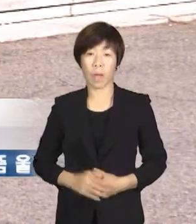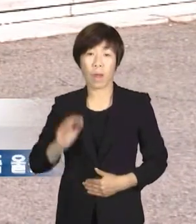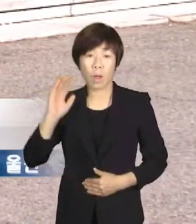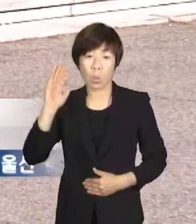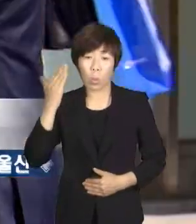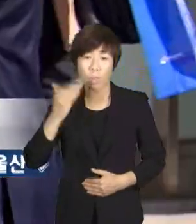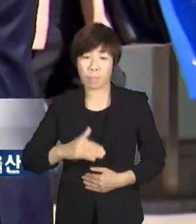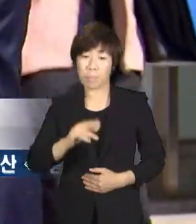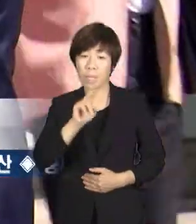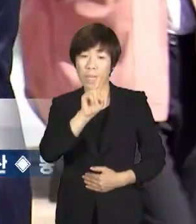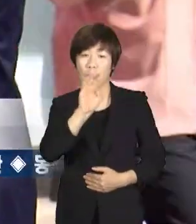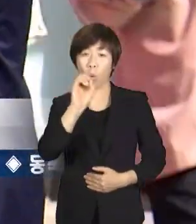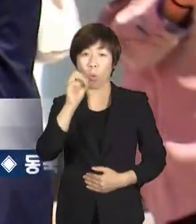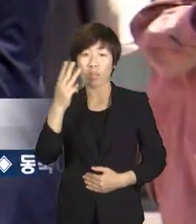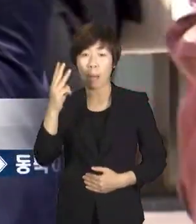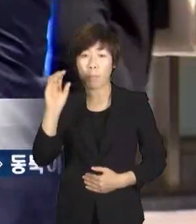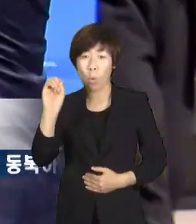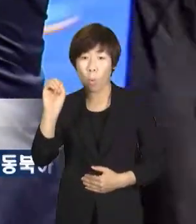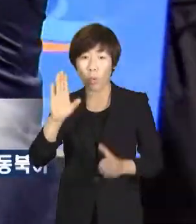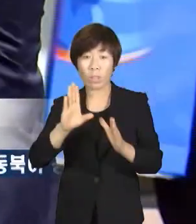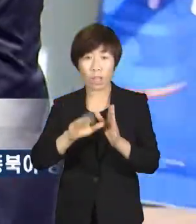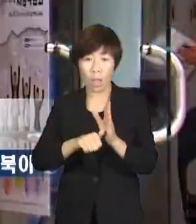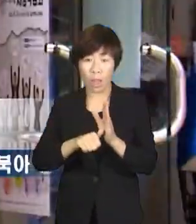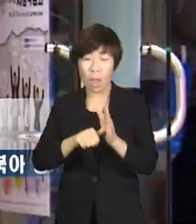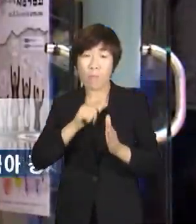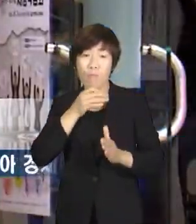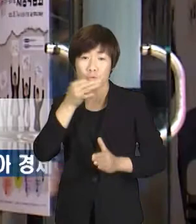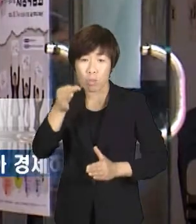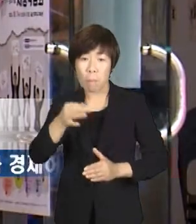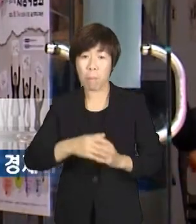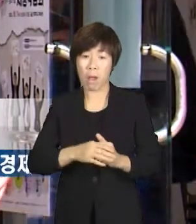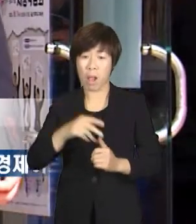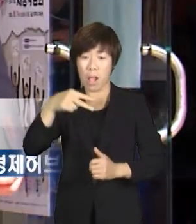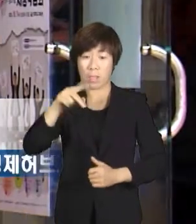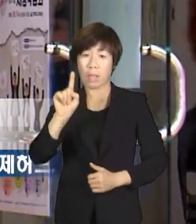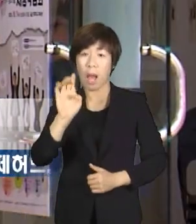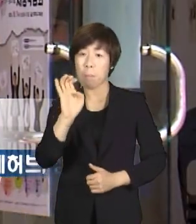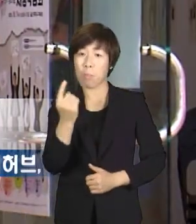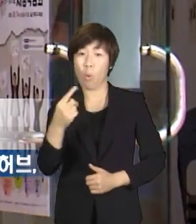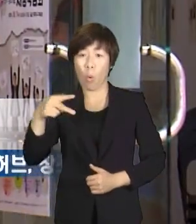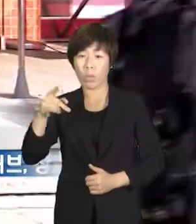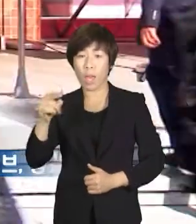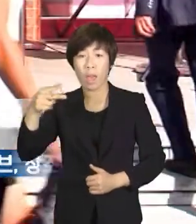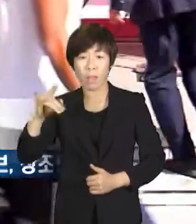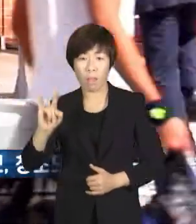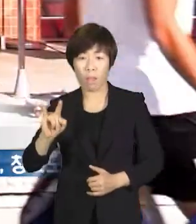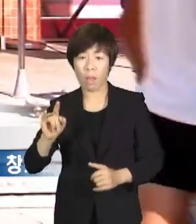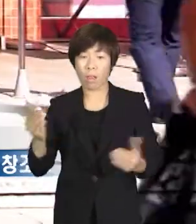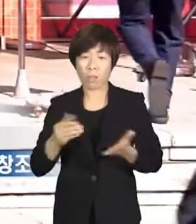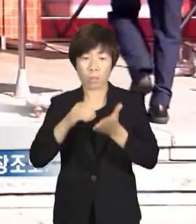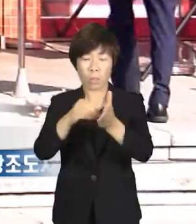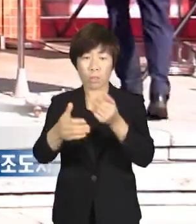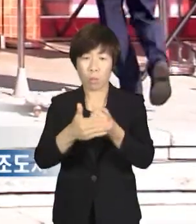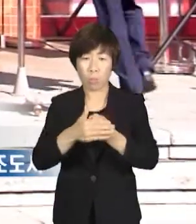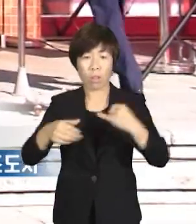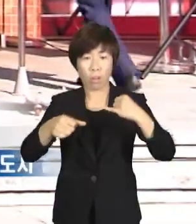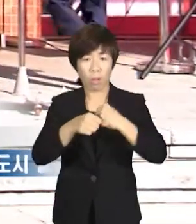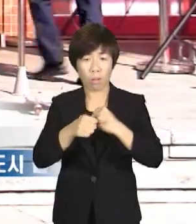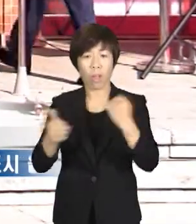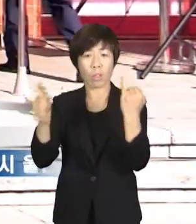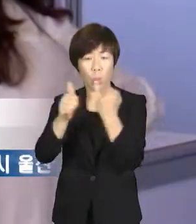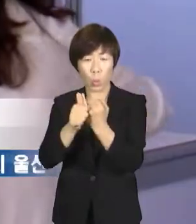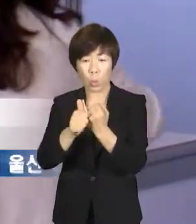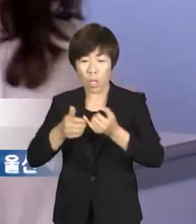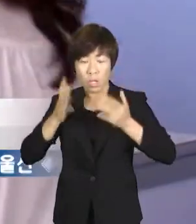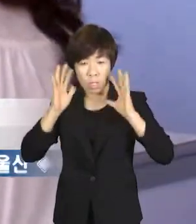요즘 2030 세대를 일컫는 말로 4포세대라고 하죠. 취업 준비 때문에 연애와 결혼, 출산,